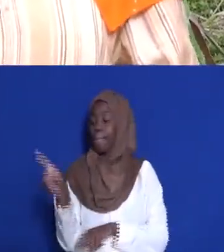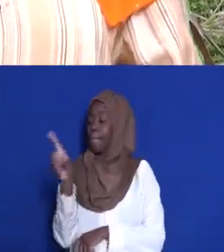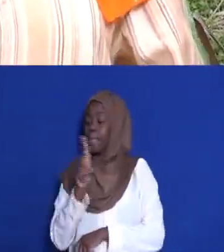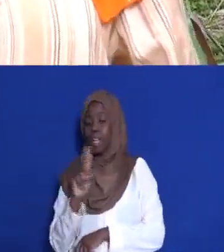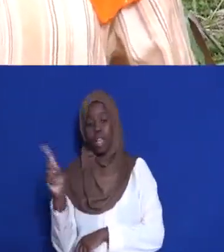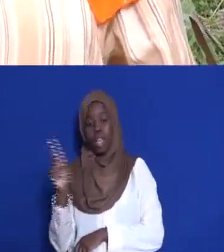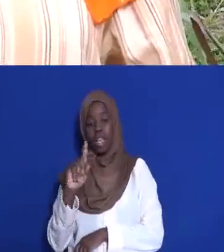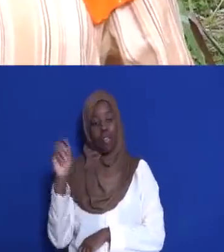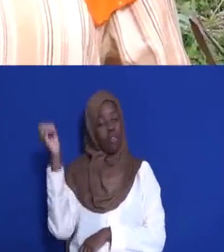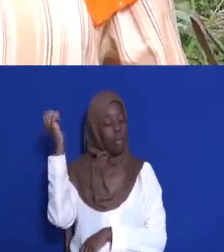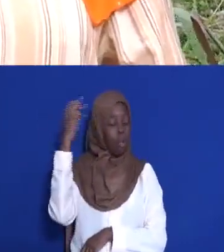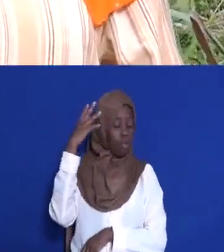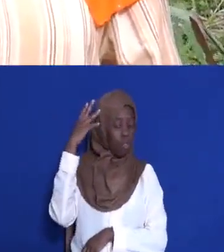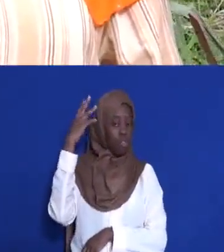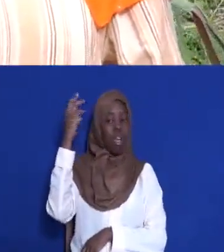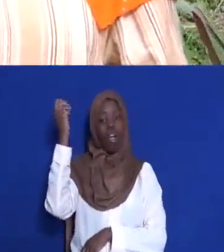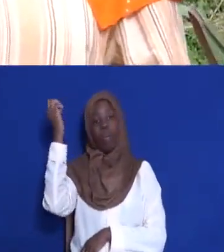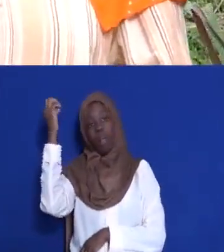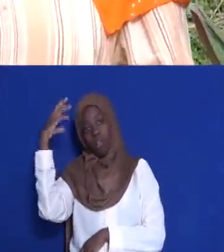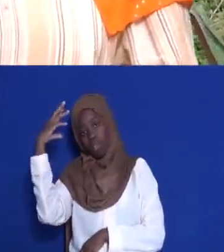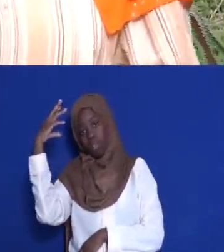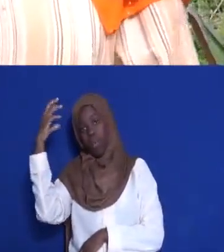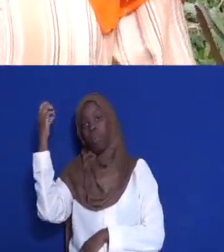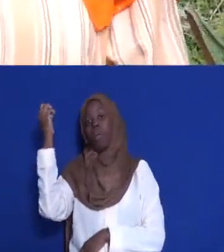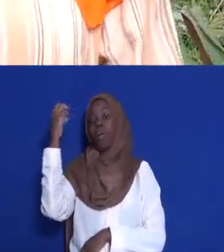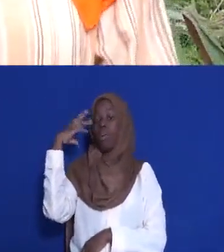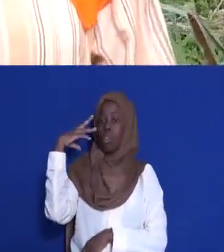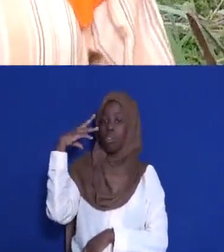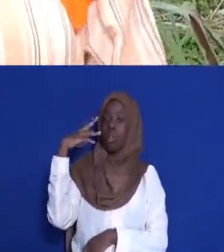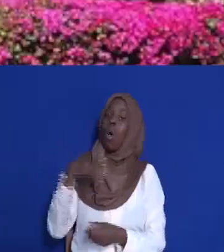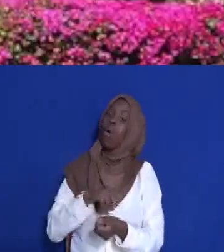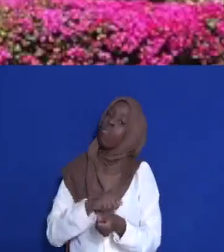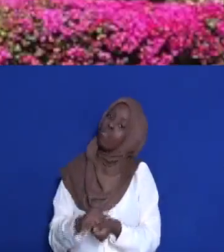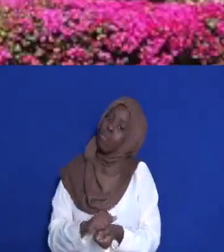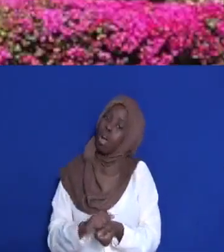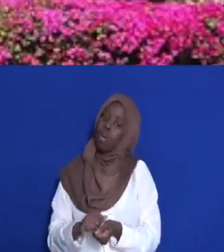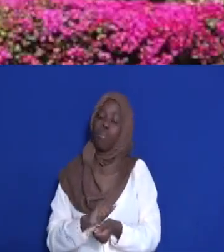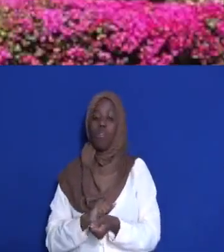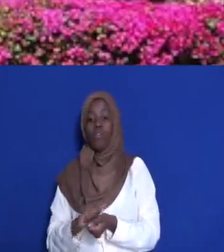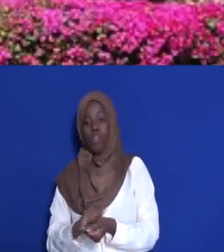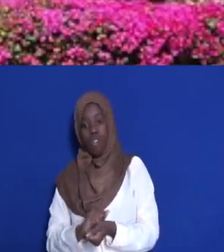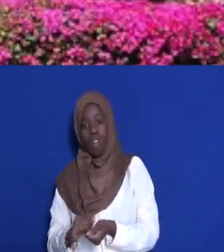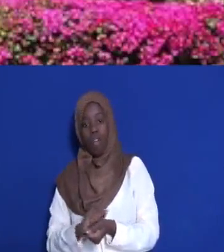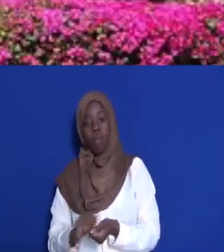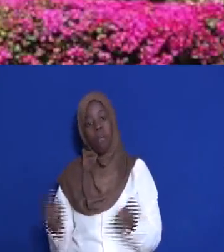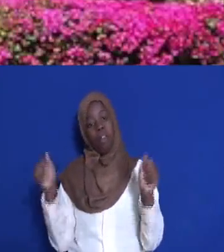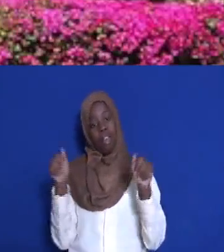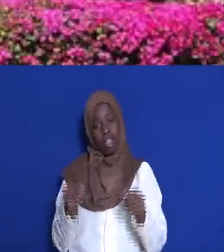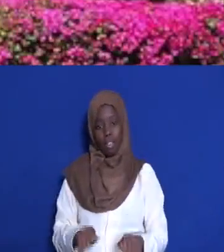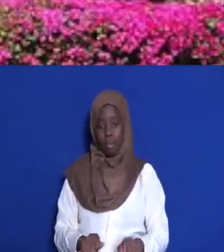lazima. Bila hivyo magonjwa, magonjwa, magonjwa. Fua nguo